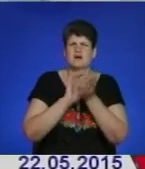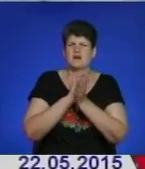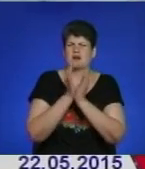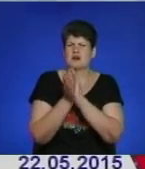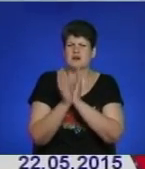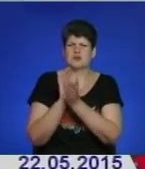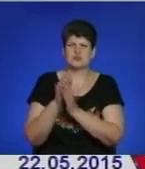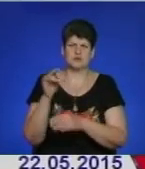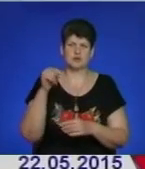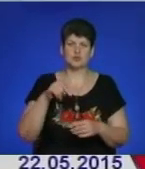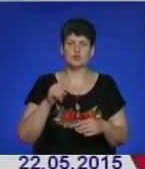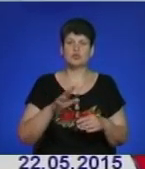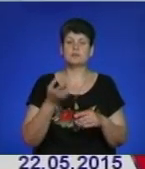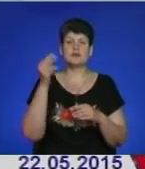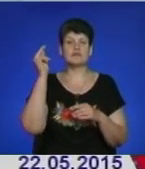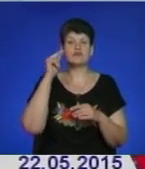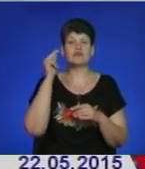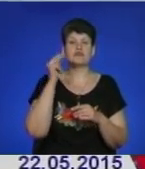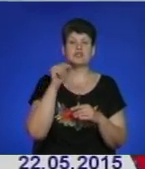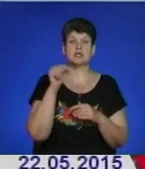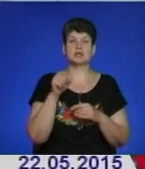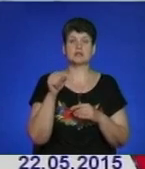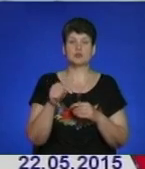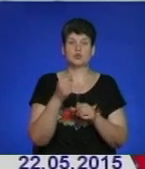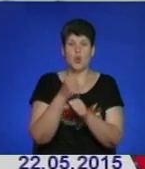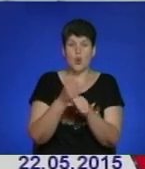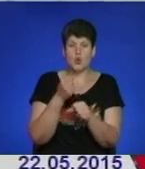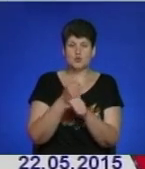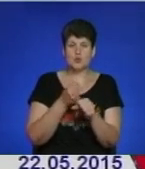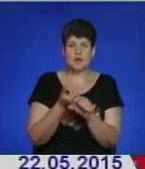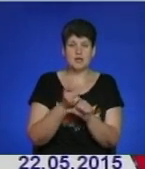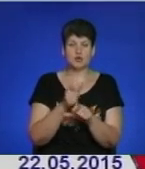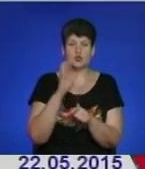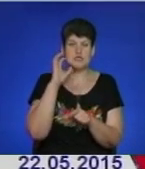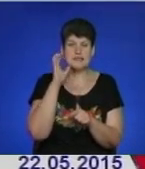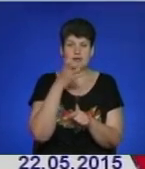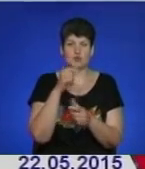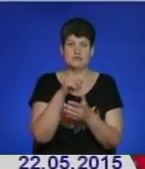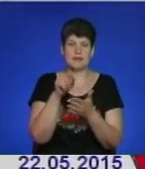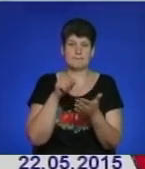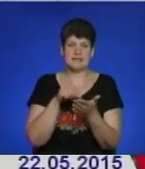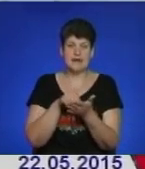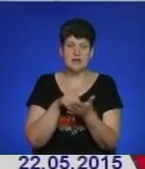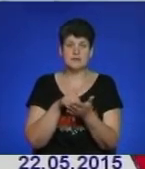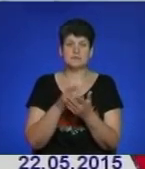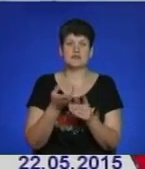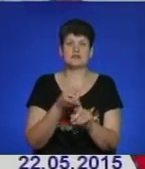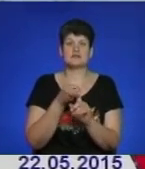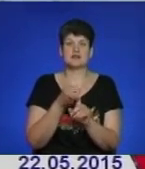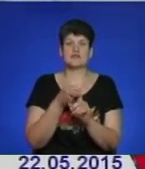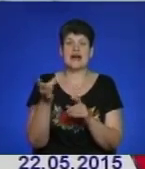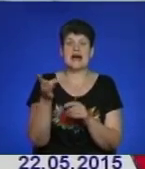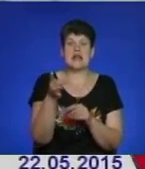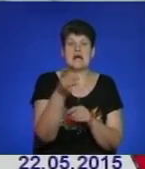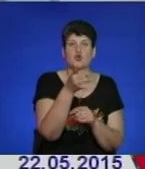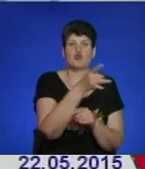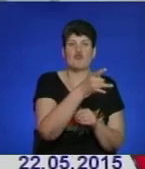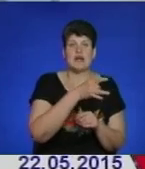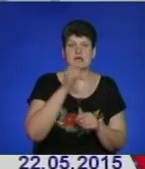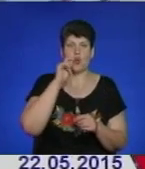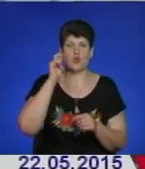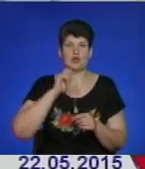І ми тут вивчали і розробляли дуже серйозні питання, які стосувалися районування